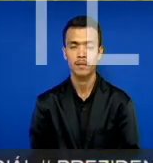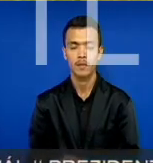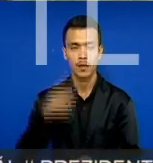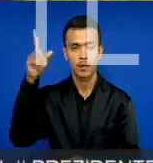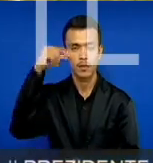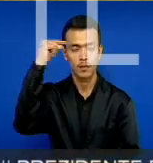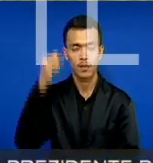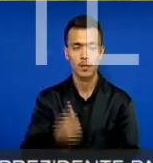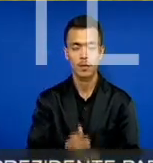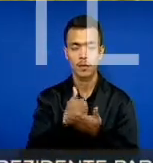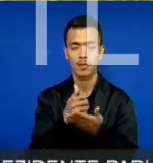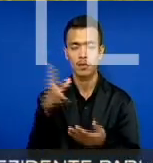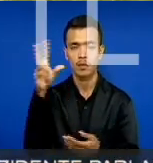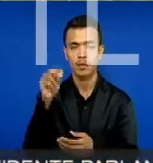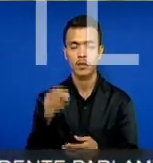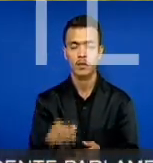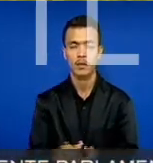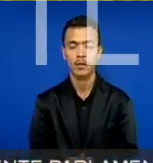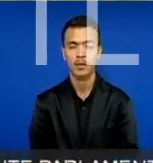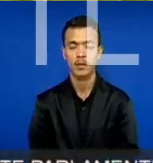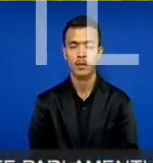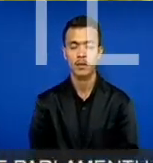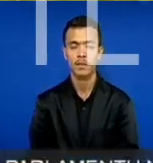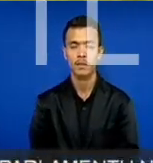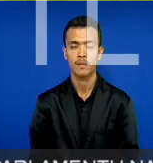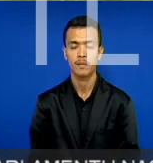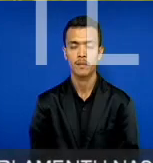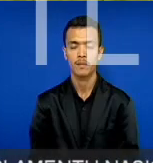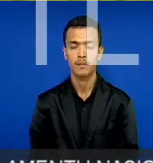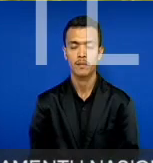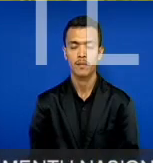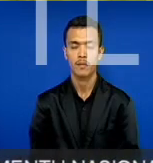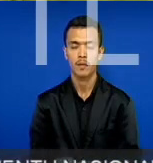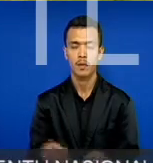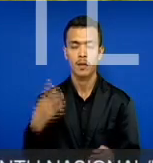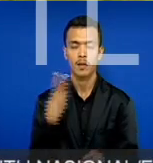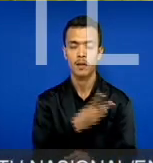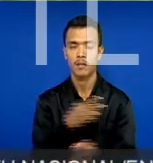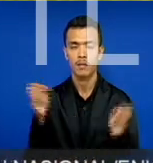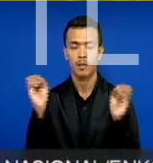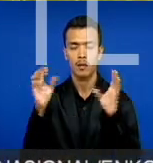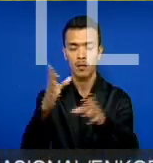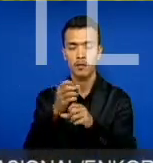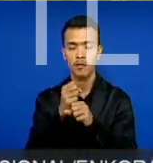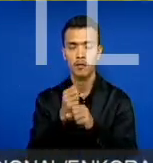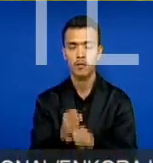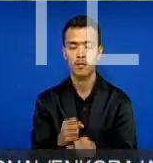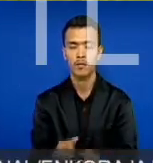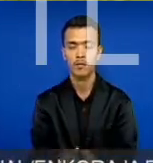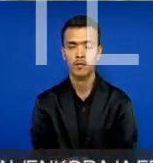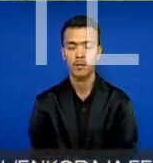guvernu tamat ba ami kalai itu surut de kata tine dine ami la lapana ni ra la ko la koleta tambah bela